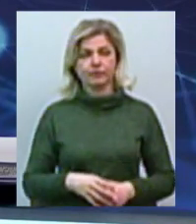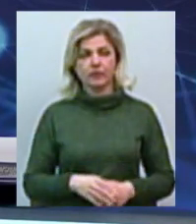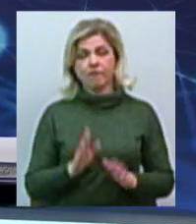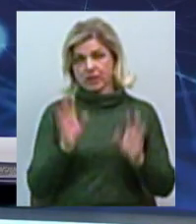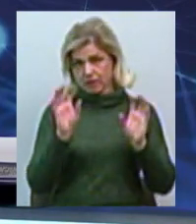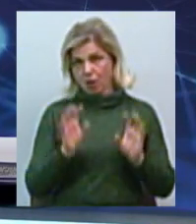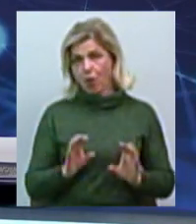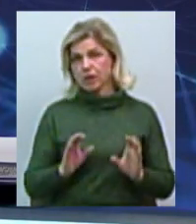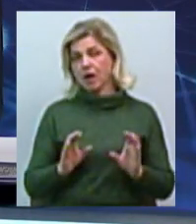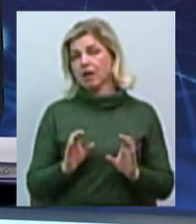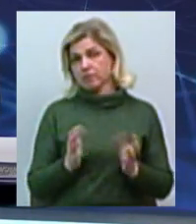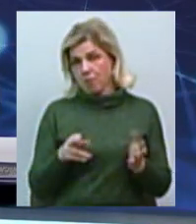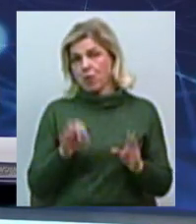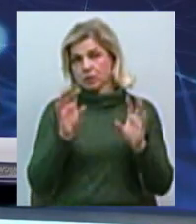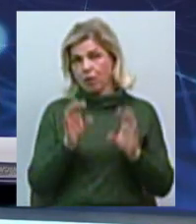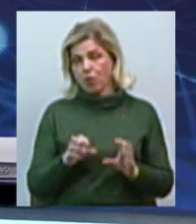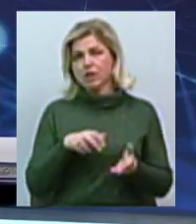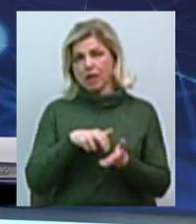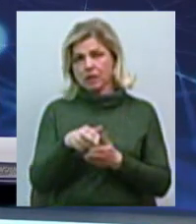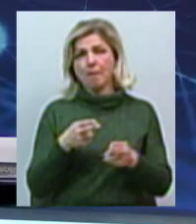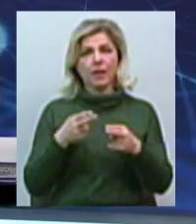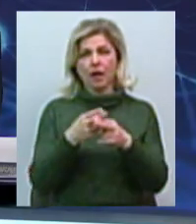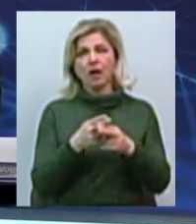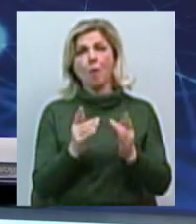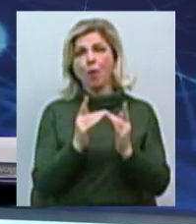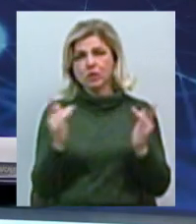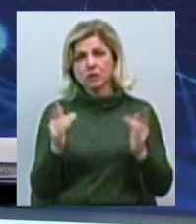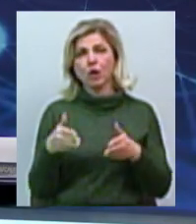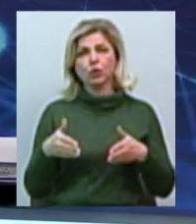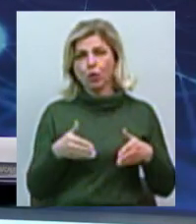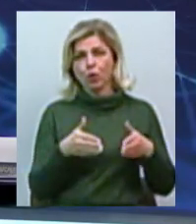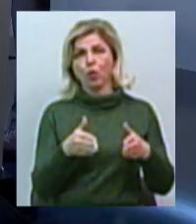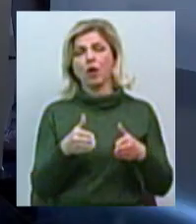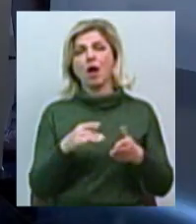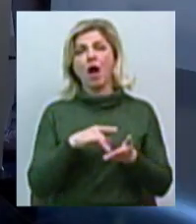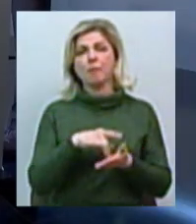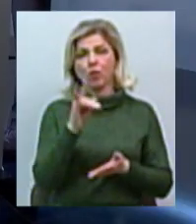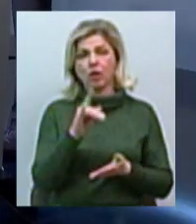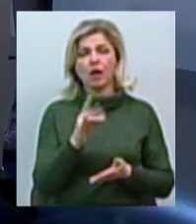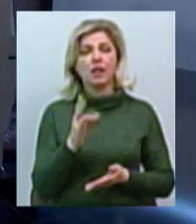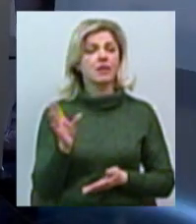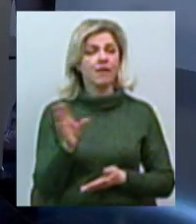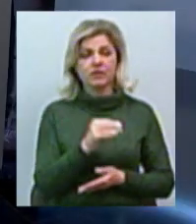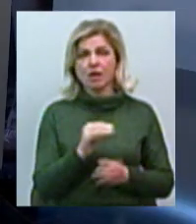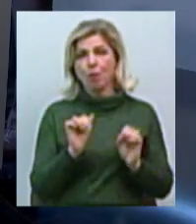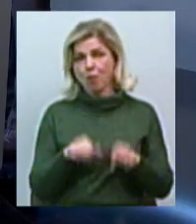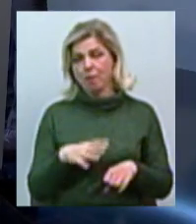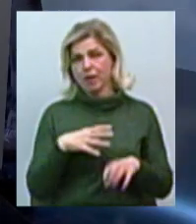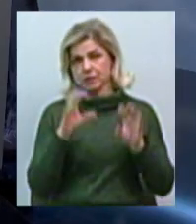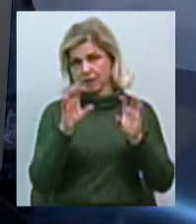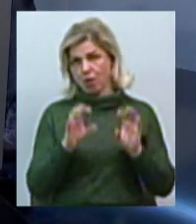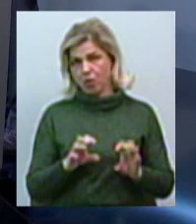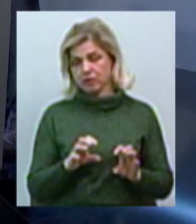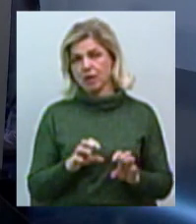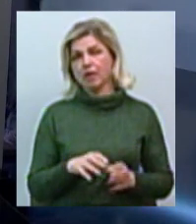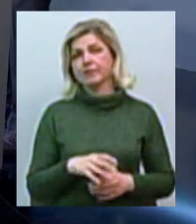законних межах, так. Да, підемо перекривати мости, дороги, аеропорти. Там не все може бути законно, да, якщо перекривати. Ну як? По